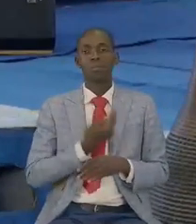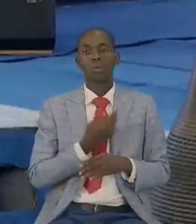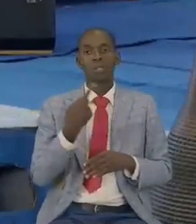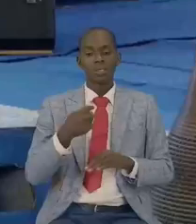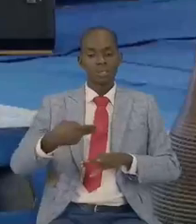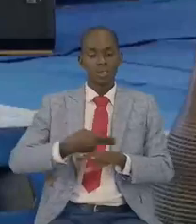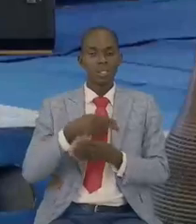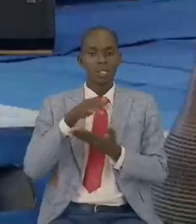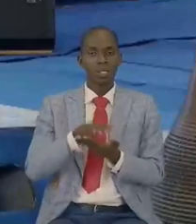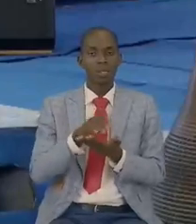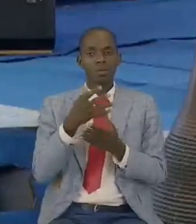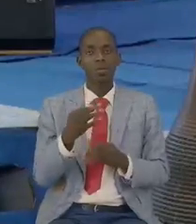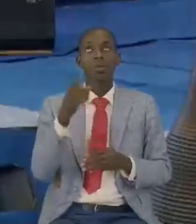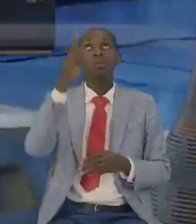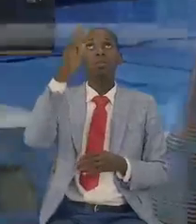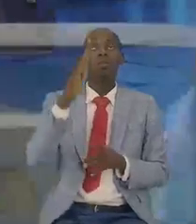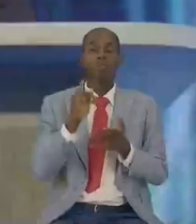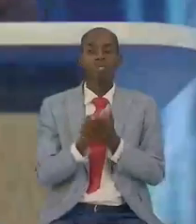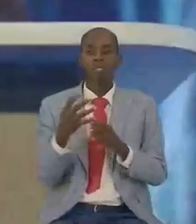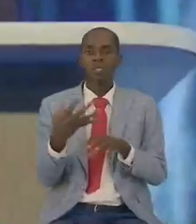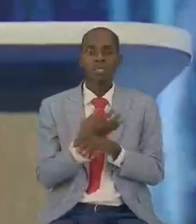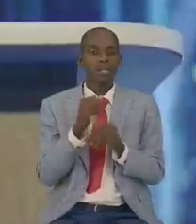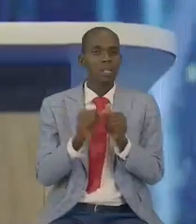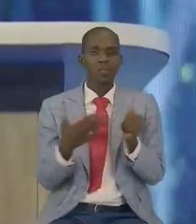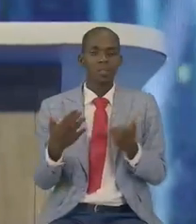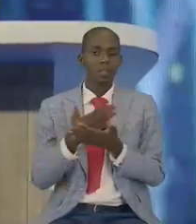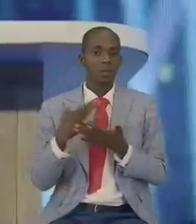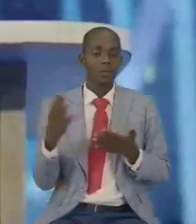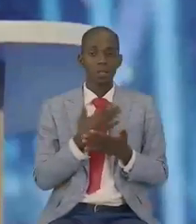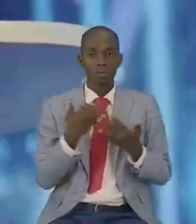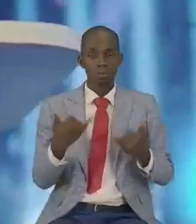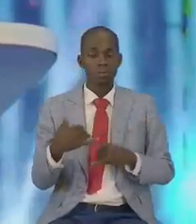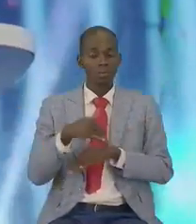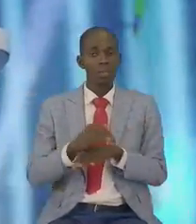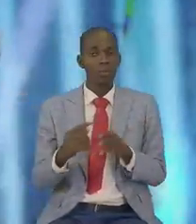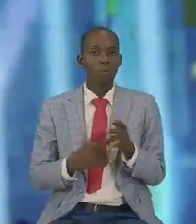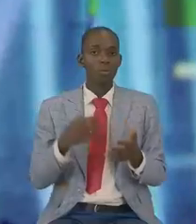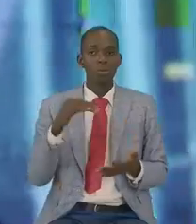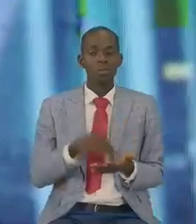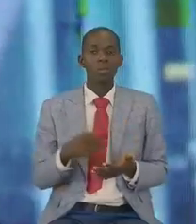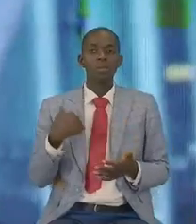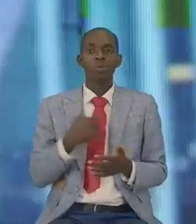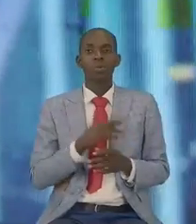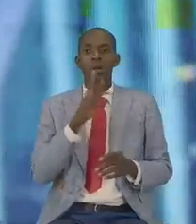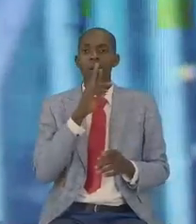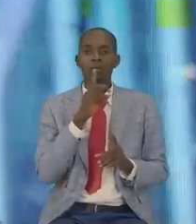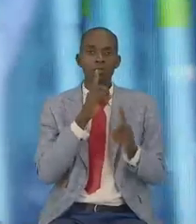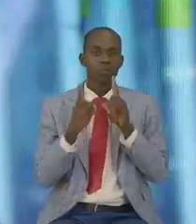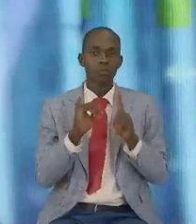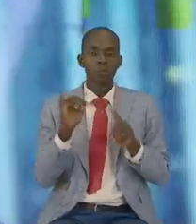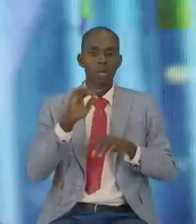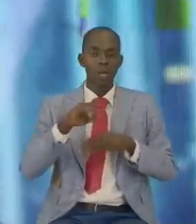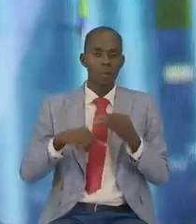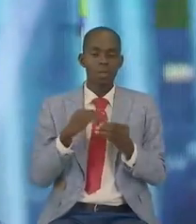de Dieu, qui ôte tout. Et ce soir, une fois encore, nous parlons de cet